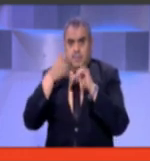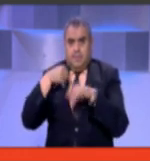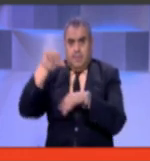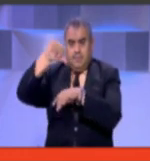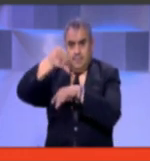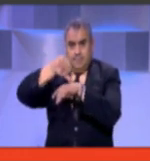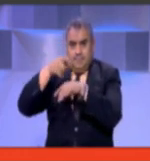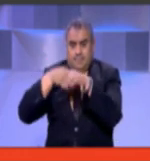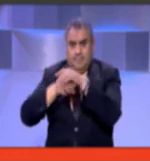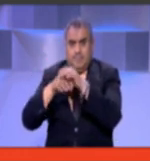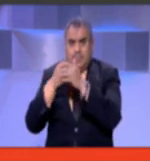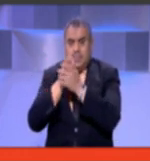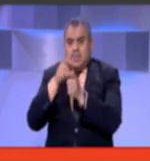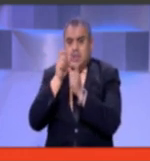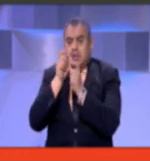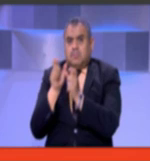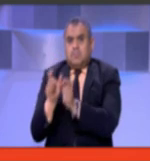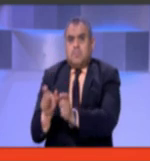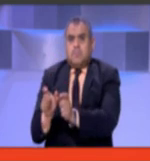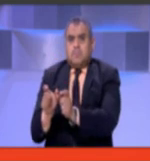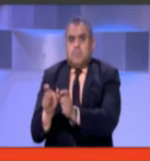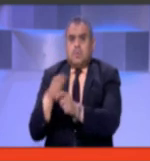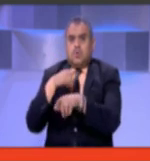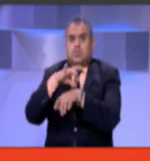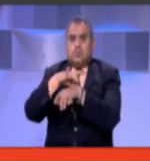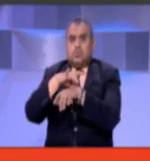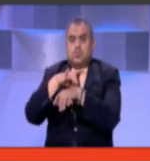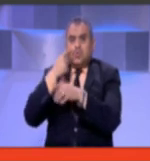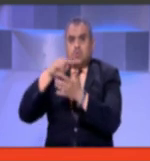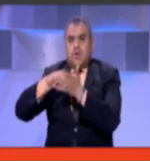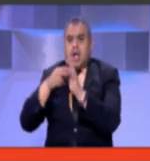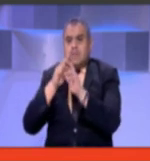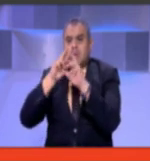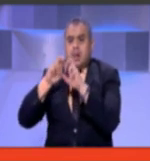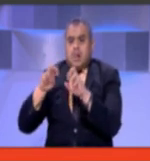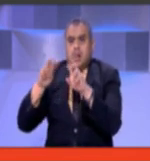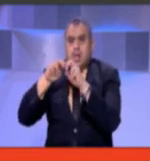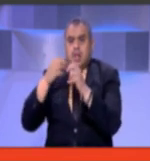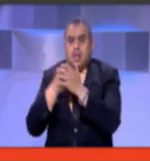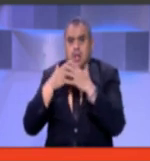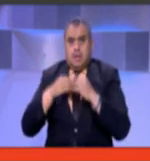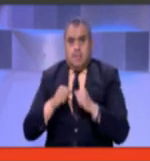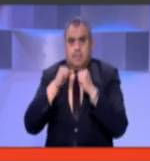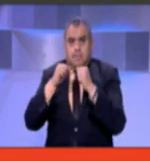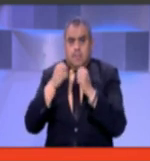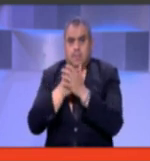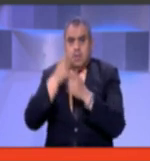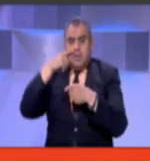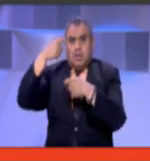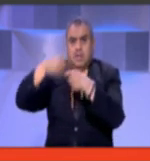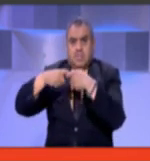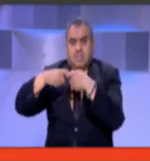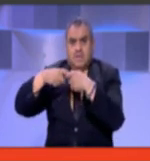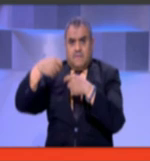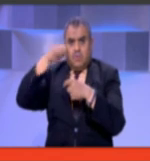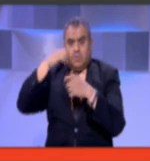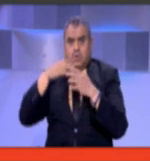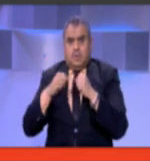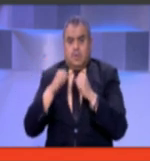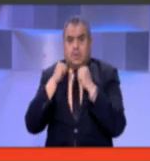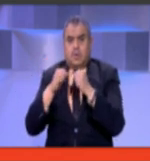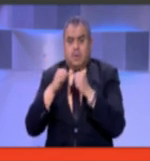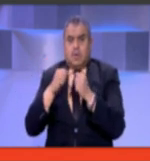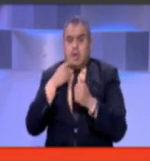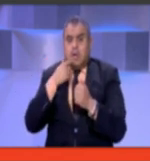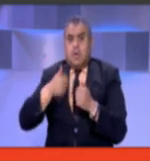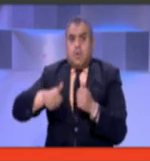حاليا تحت الملاحظه من الدكاتره بعد الاتفاق مع وزارة الصحة، بعد الاتفاق